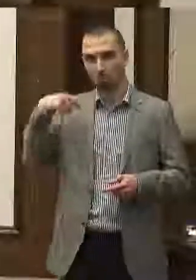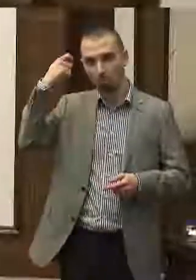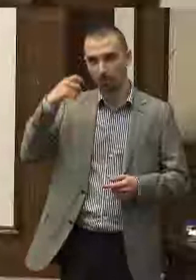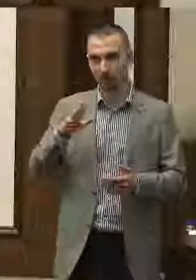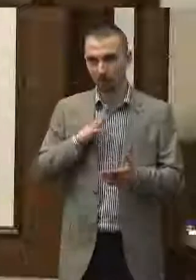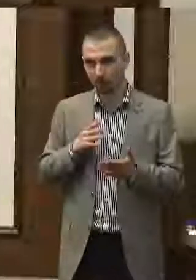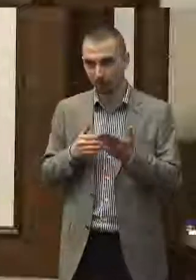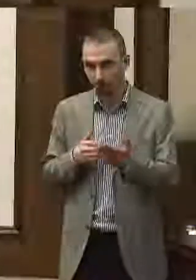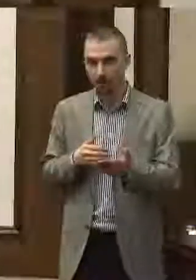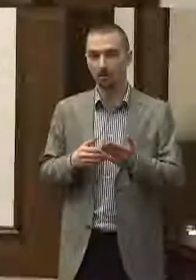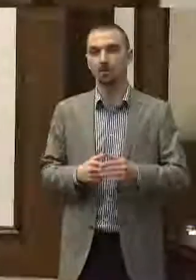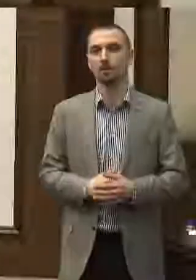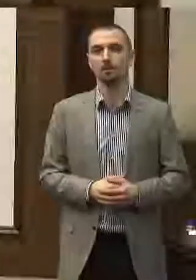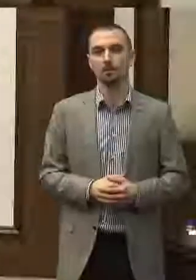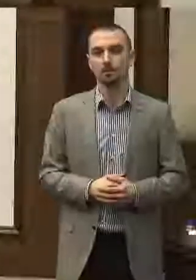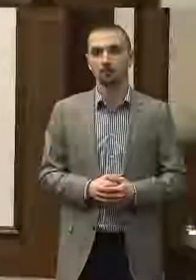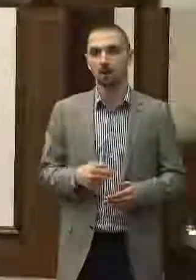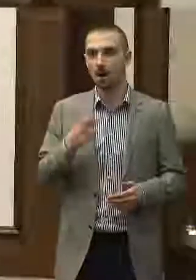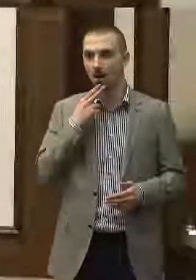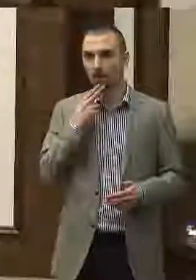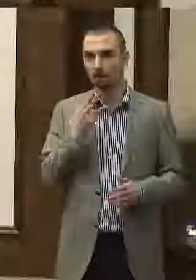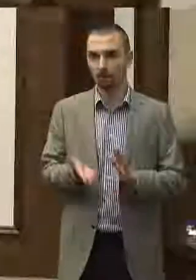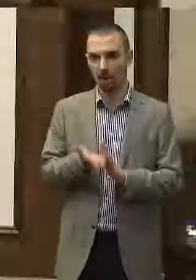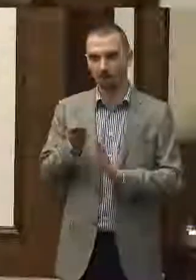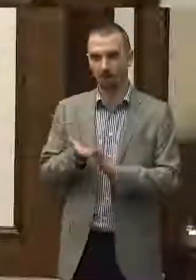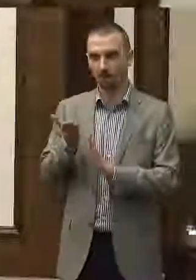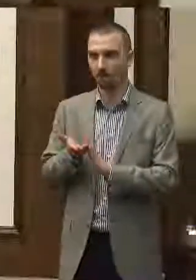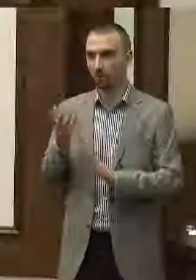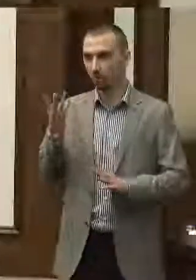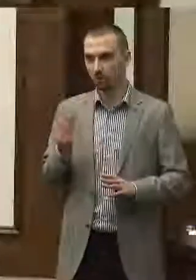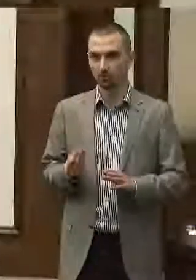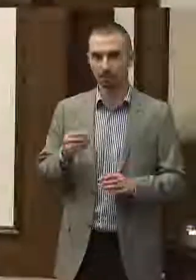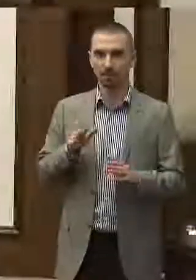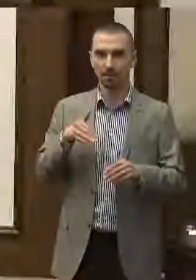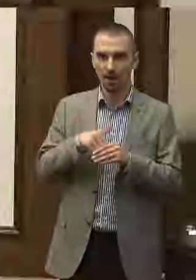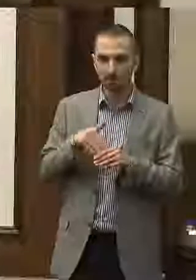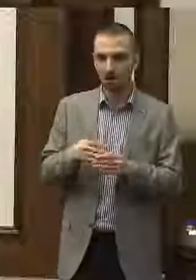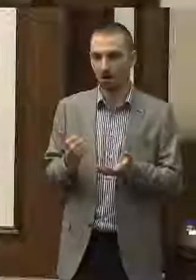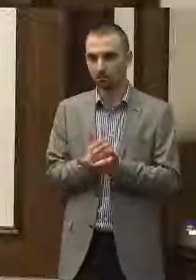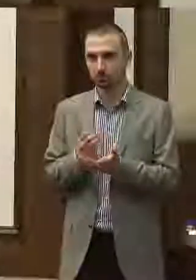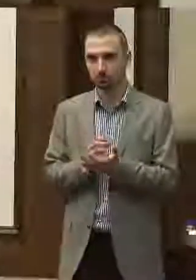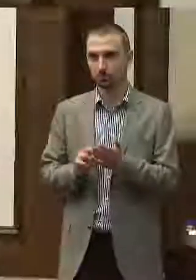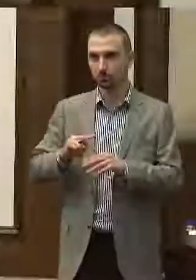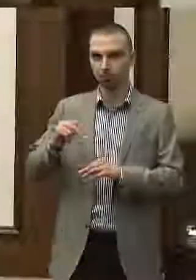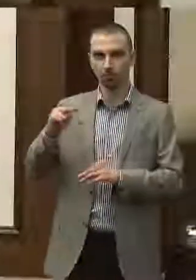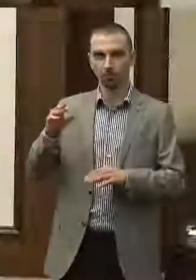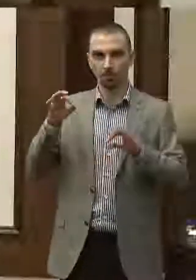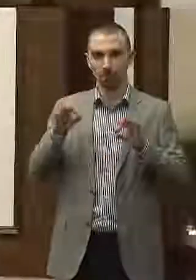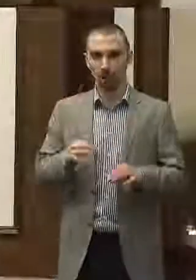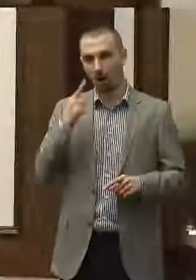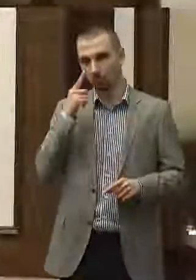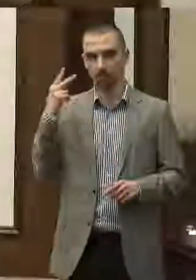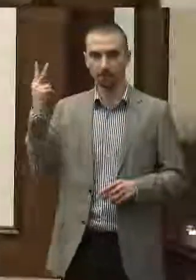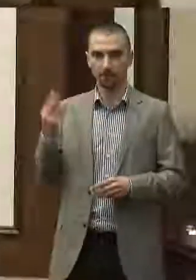muhtarlarımız da aynı şekilde buradalar. Kadınlarımıza daha fazla Gazi Mustafa Kemal Atatürk'ün dediği gibi daha fazla seçme ve seçilme hakkının